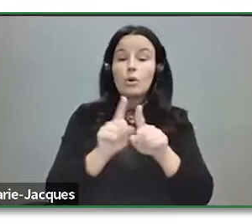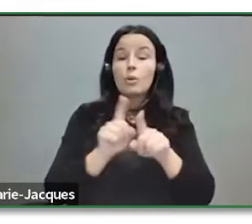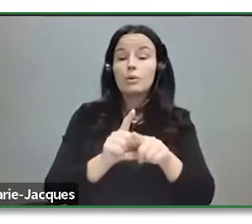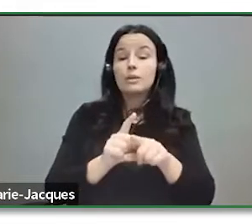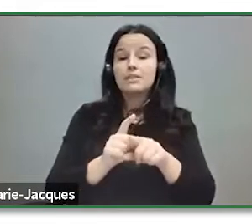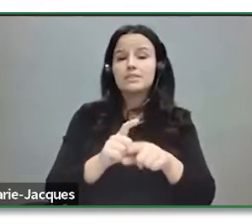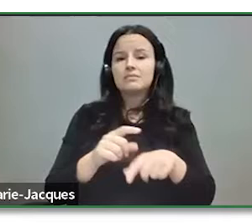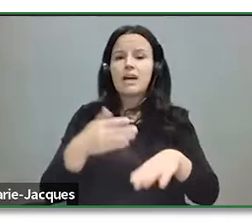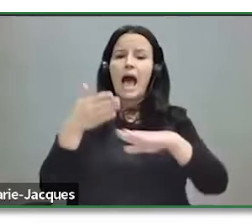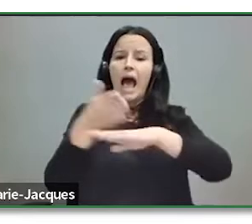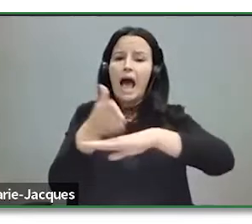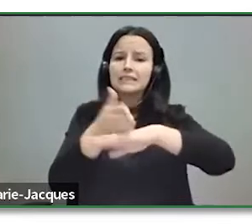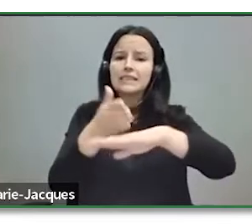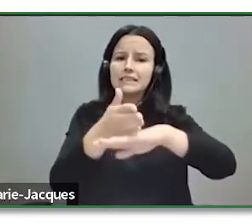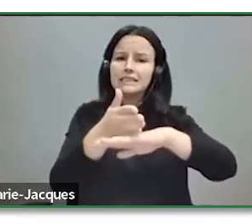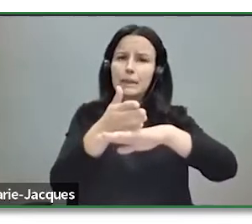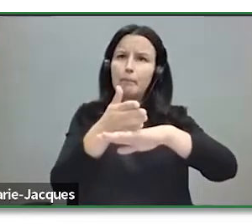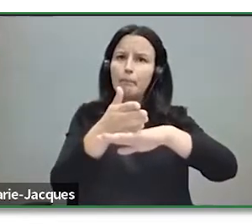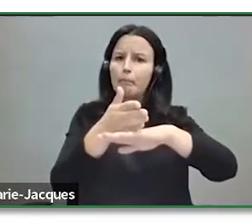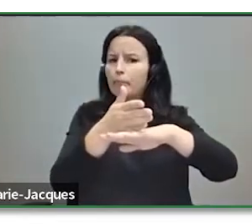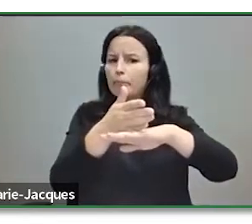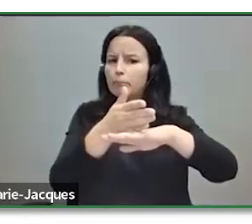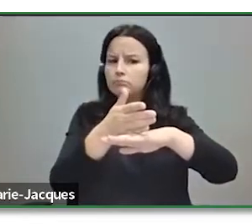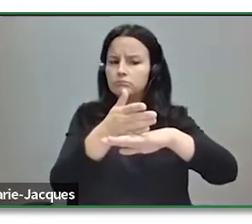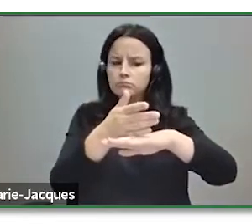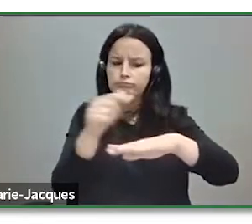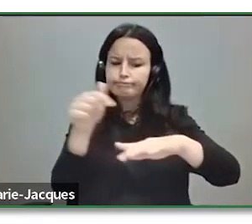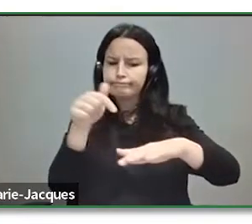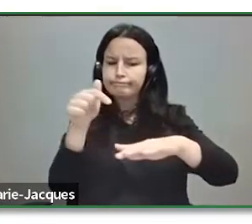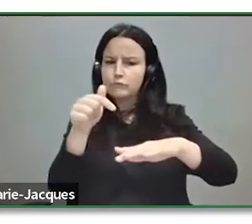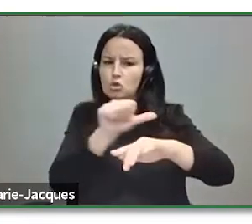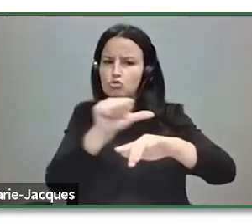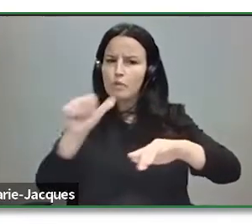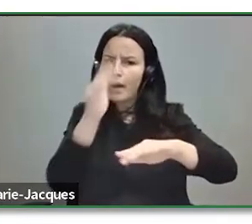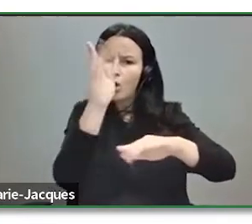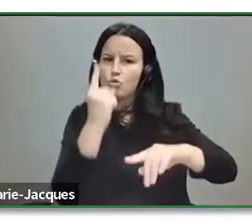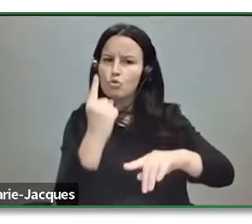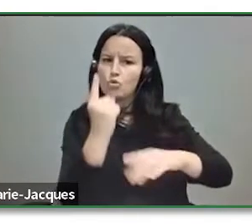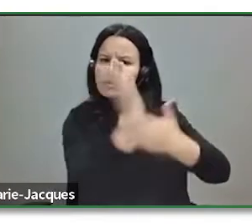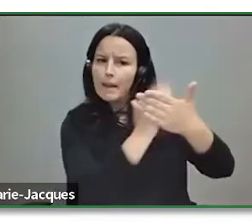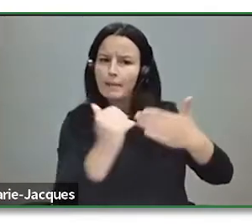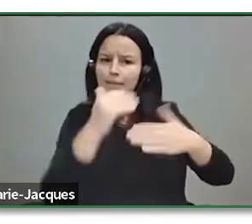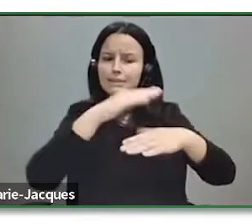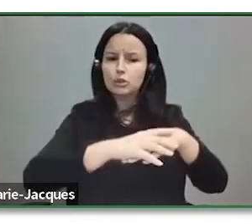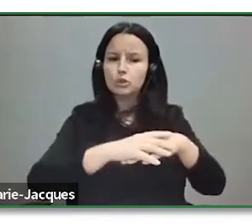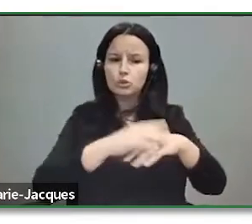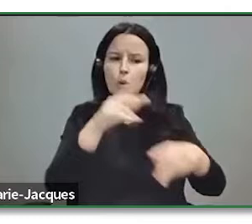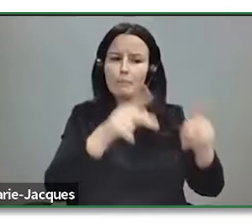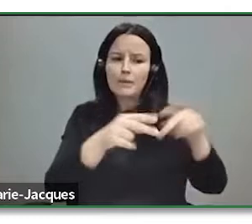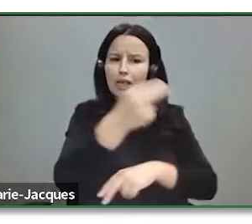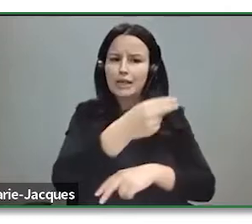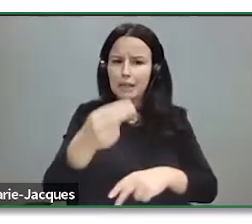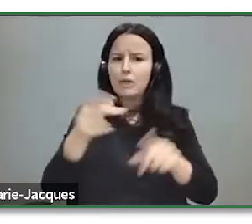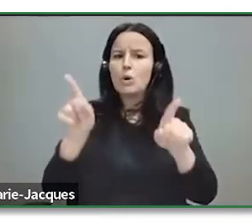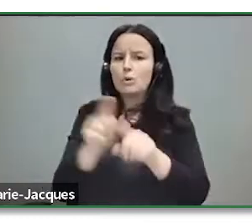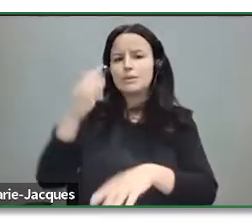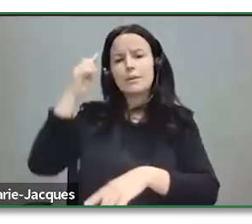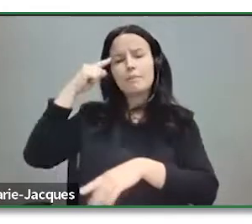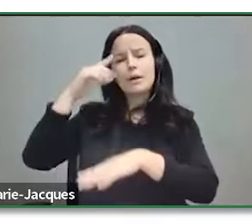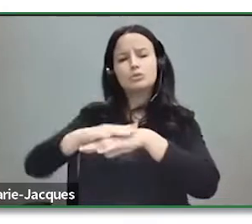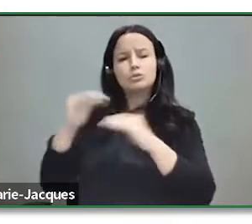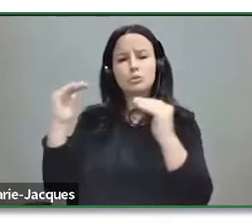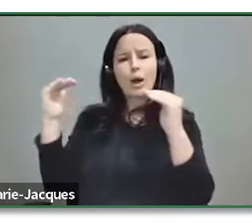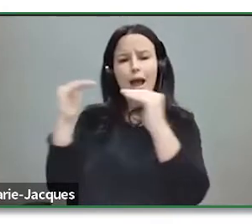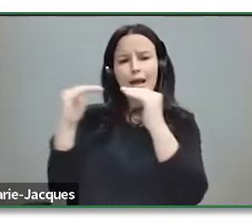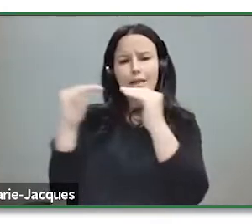pour inclure l'équité, car l'accessibilité n'est qu'un aspect du service aux visiteurs handicapés dans les parcs. Il est important d'être